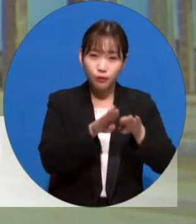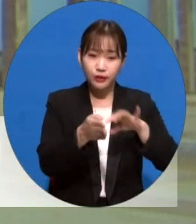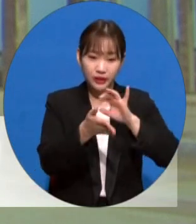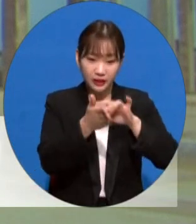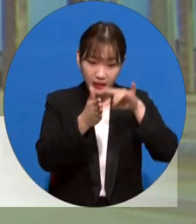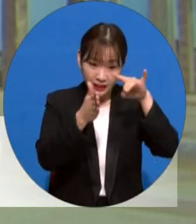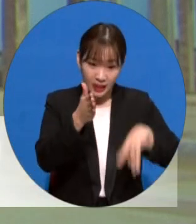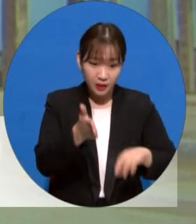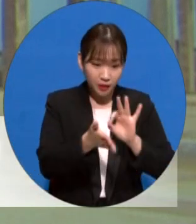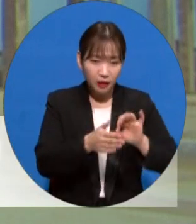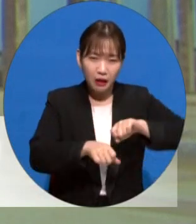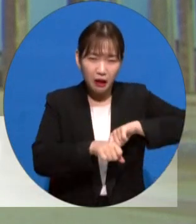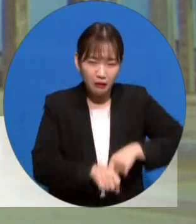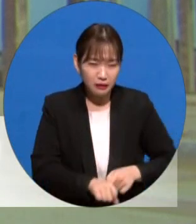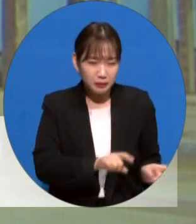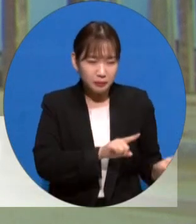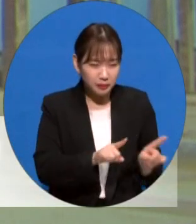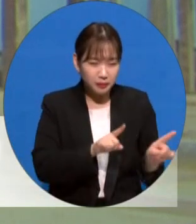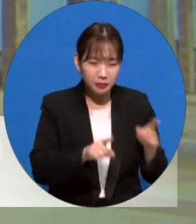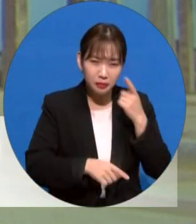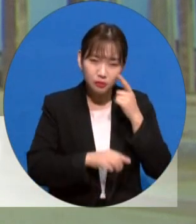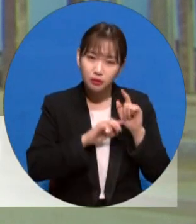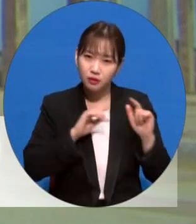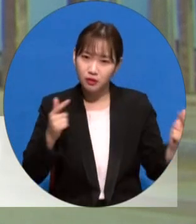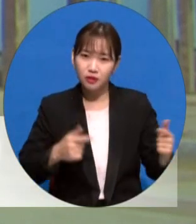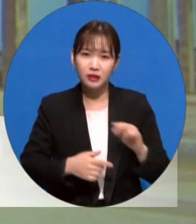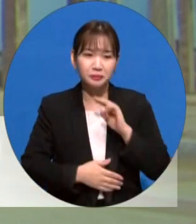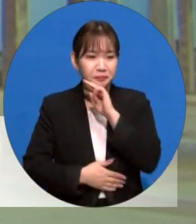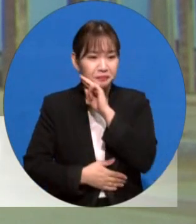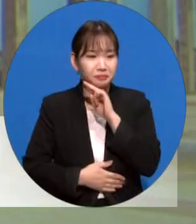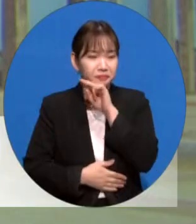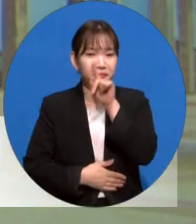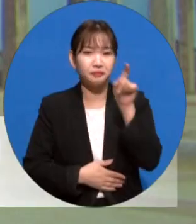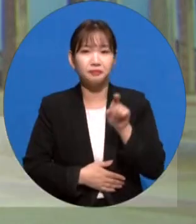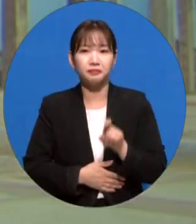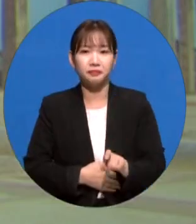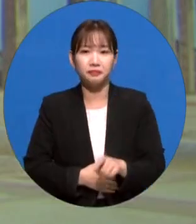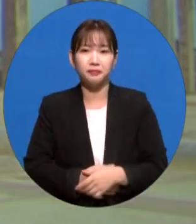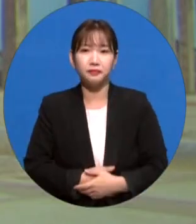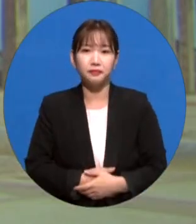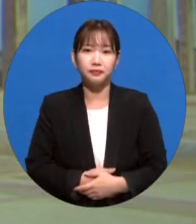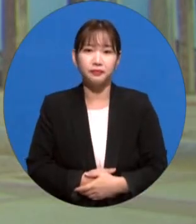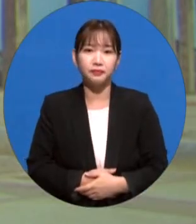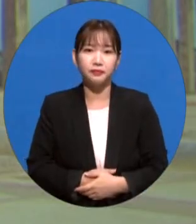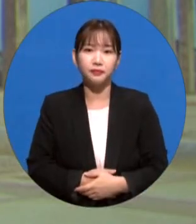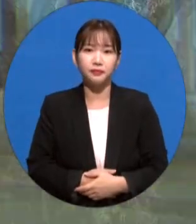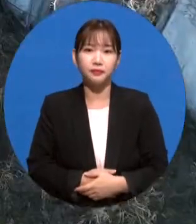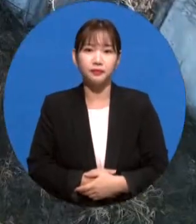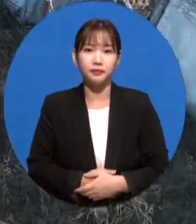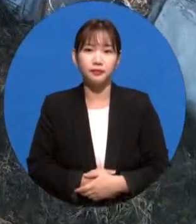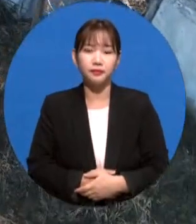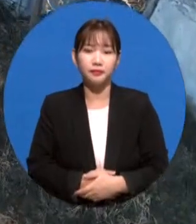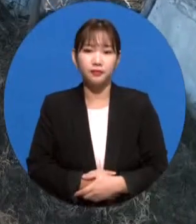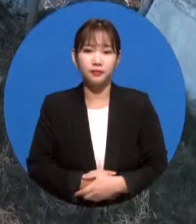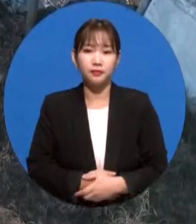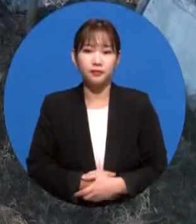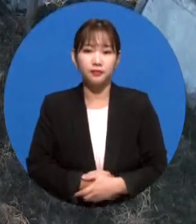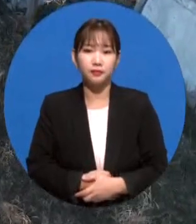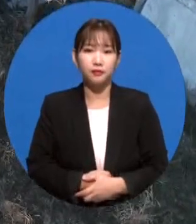들여 억지로 일으켜 세우려는 건 아닌지 의심스럽습니다. 양현승 기자입니다.